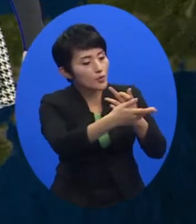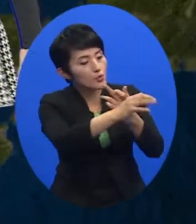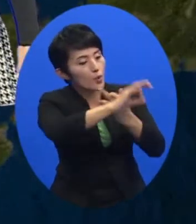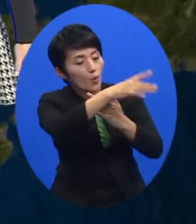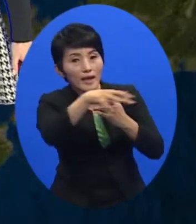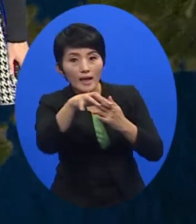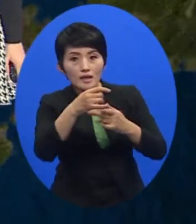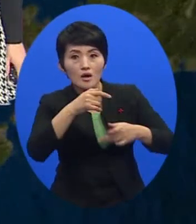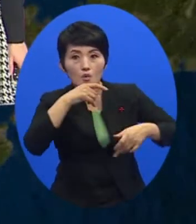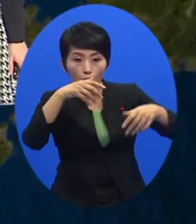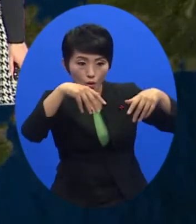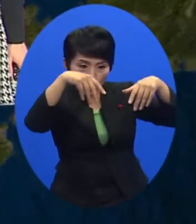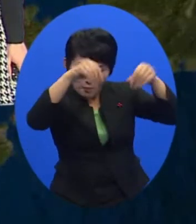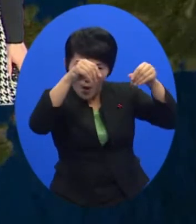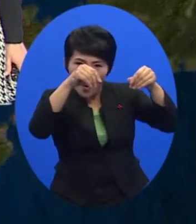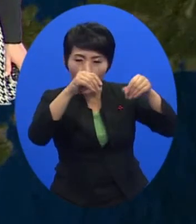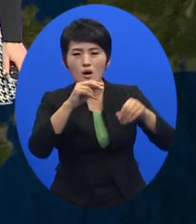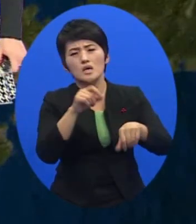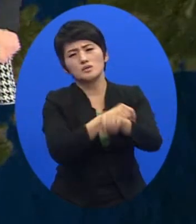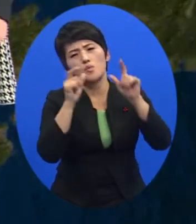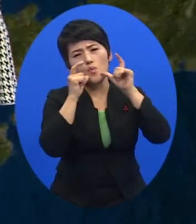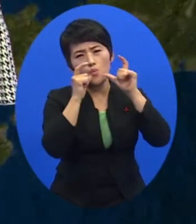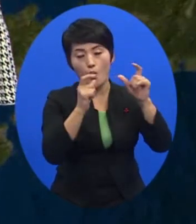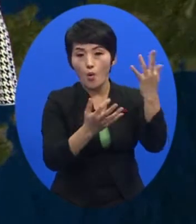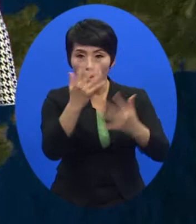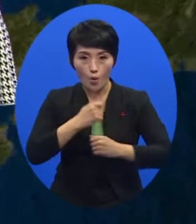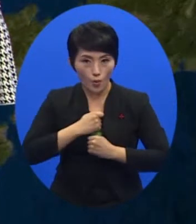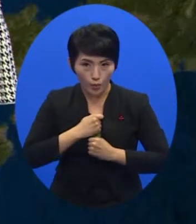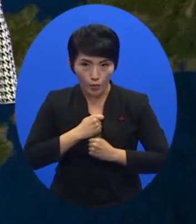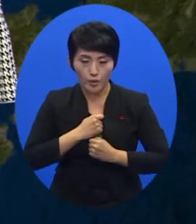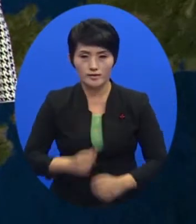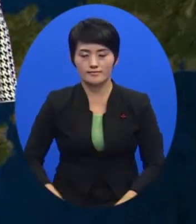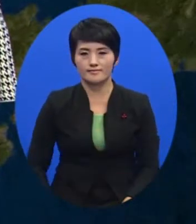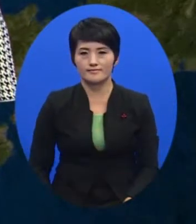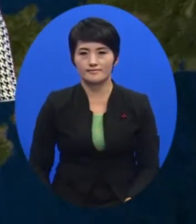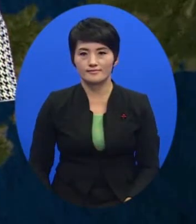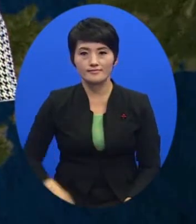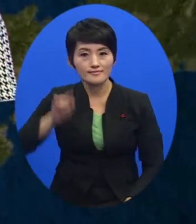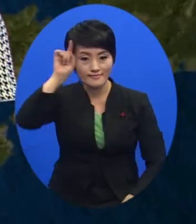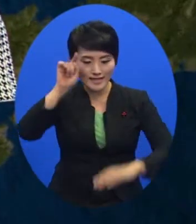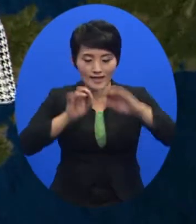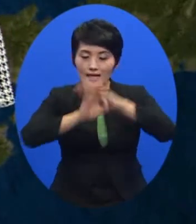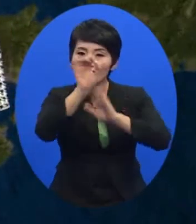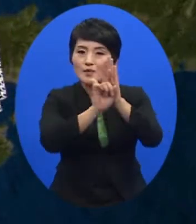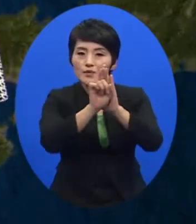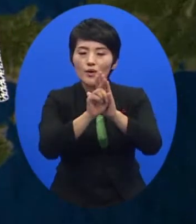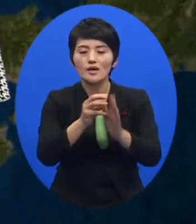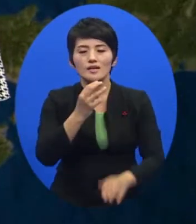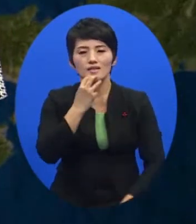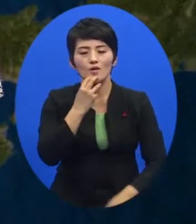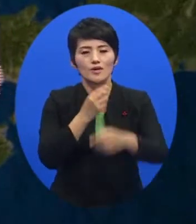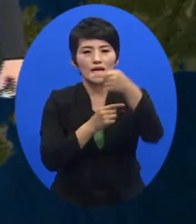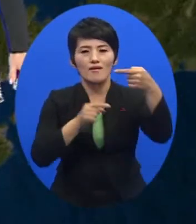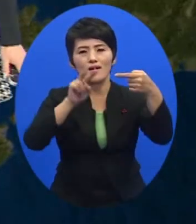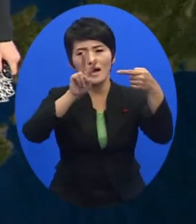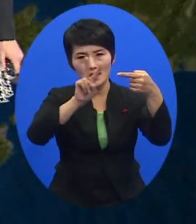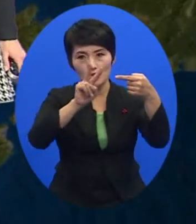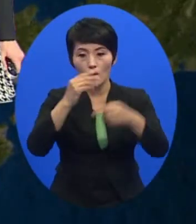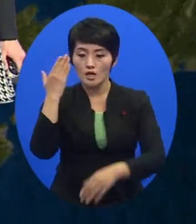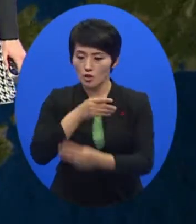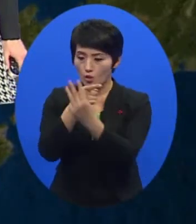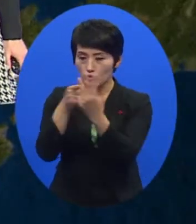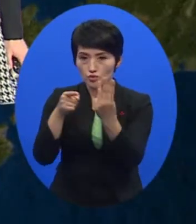현재 건조특보가 발효돼 각종 화재 예방에 주의하셔야겠습니다. 내일 아침 최저 기온은 서울이 영하 2도, 청주